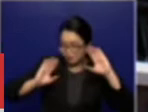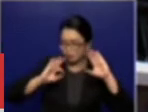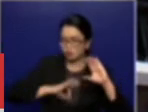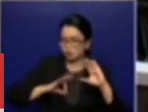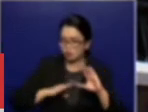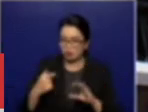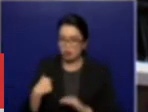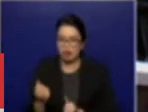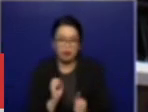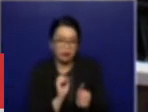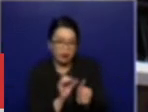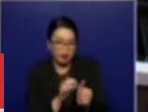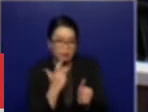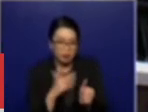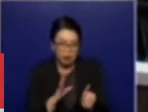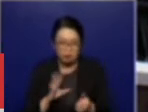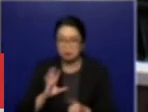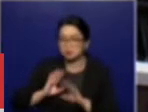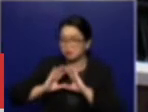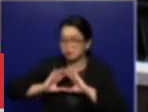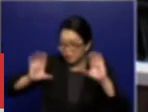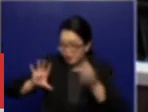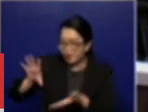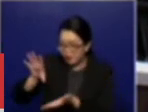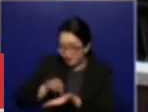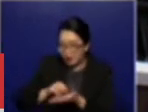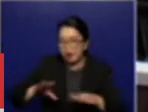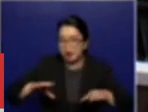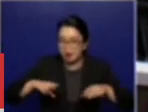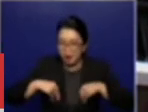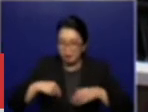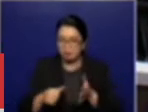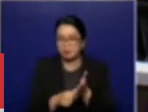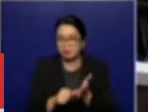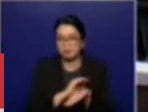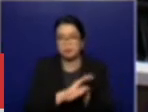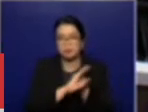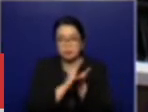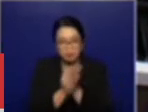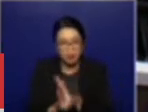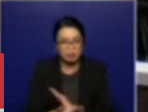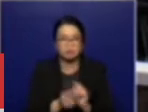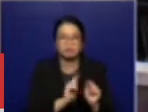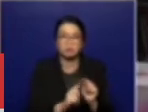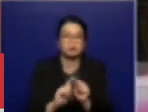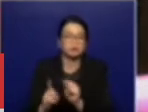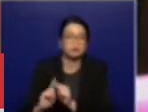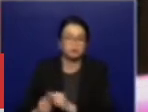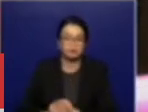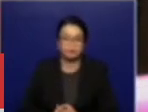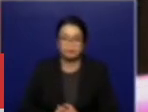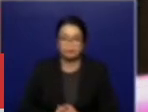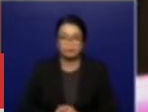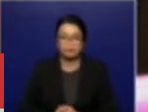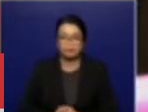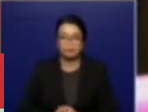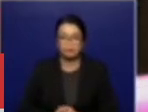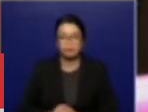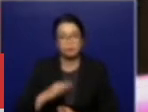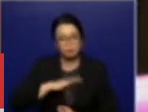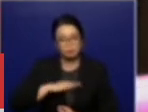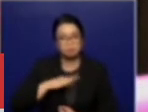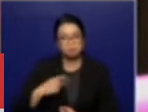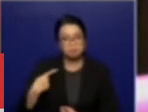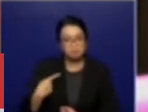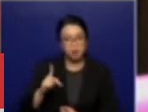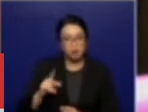าข้อเสนอแนะต่างๆแล้วก็ข้อเท็จจริงต่างๆเนี่ยนะครับไปปรับปรุงการทำงานก็จะเป็นประโยชน์ต่อประเ